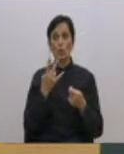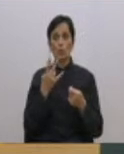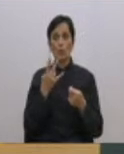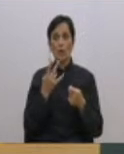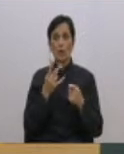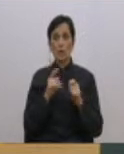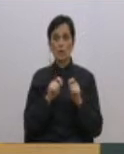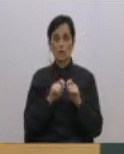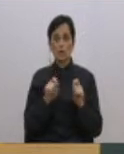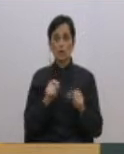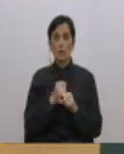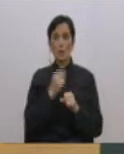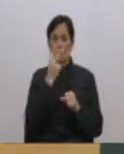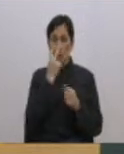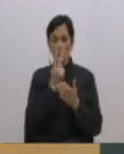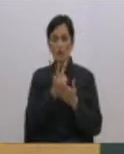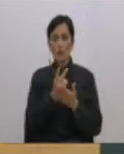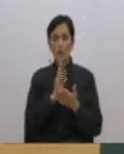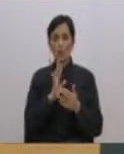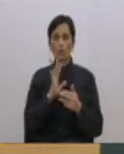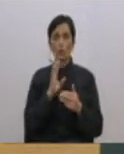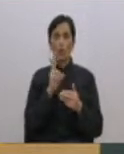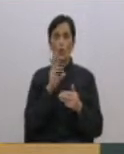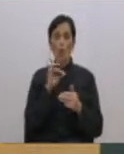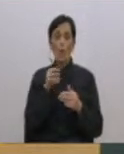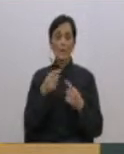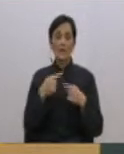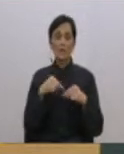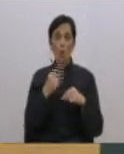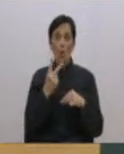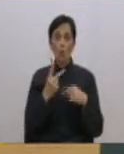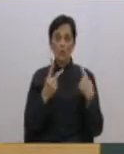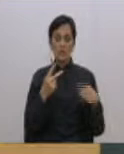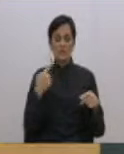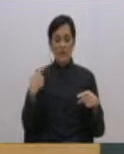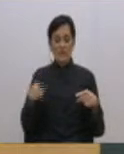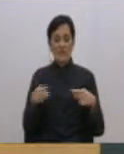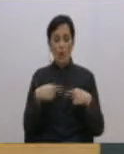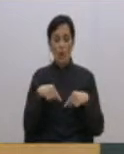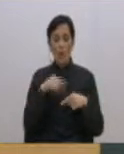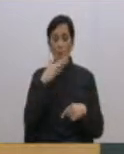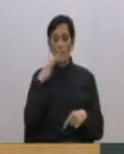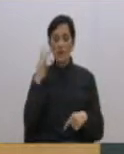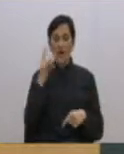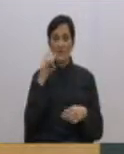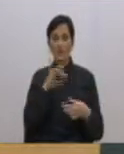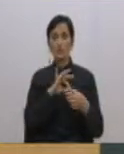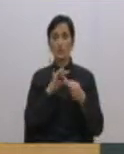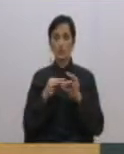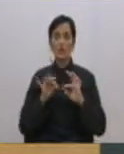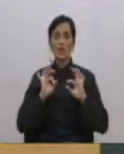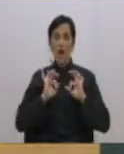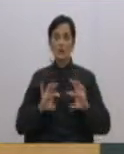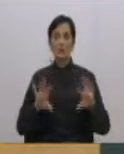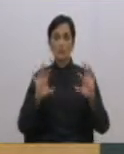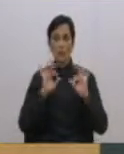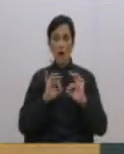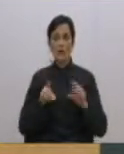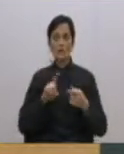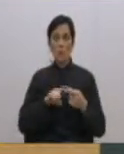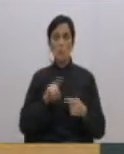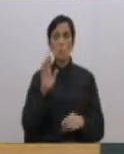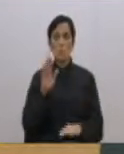შემოღებულიყო. მიუხედავად იმისა, რომ კომიტეტზე თან ორ სხვადასხვა კომიტეტზე მრავალჯერ განმარტე ამის თაობაზე,